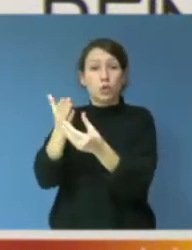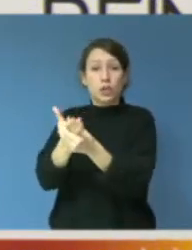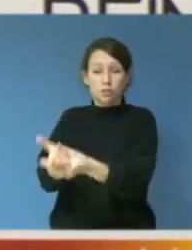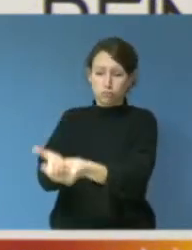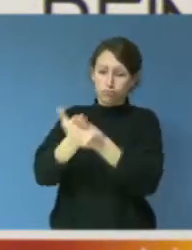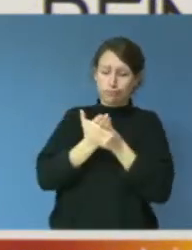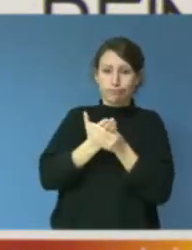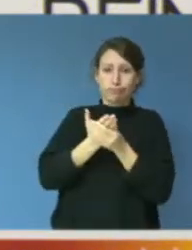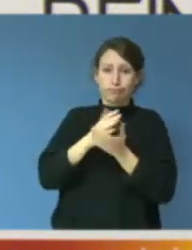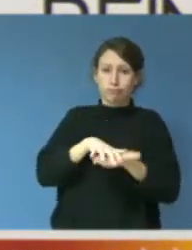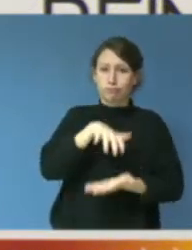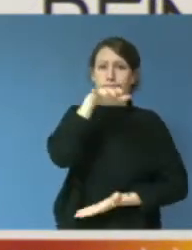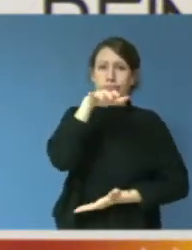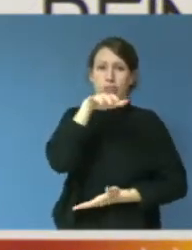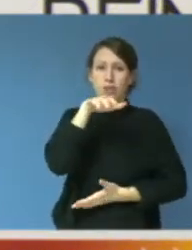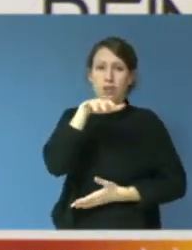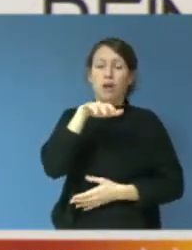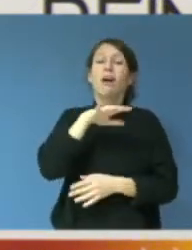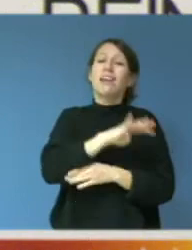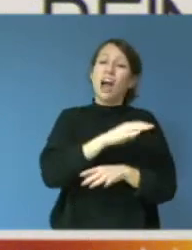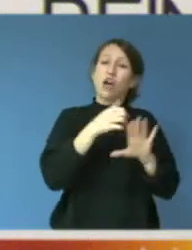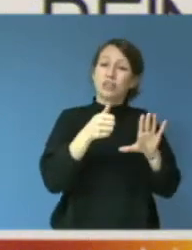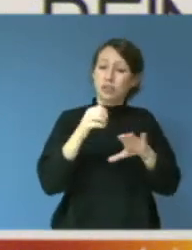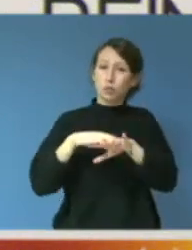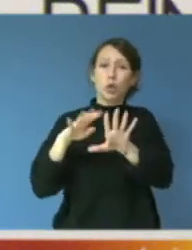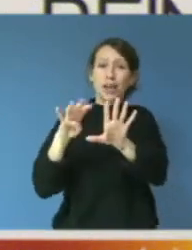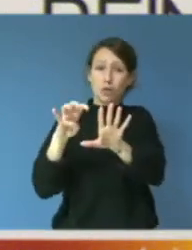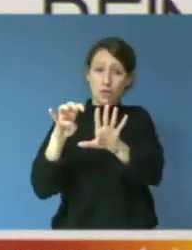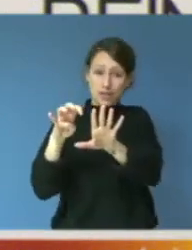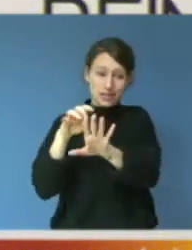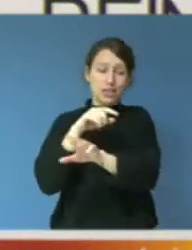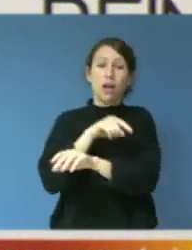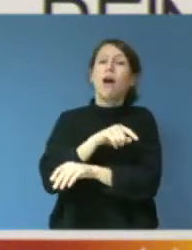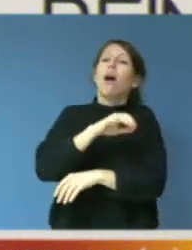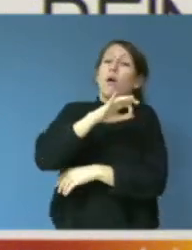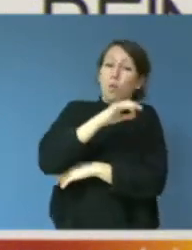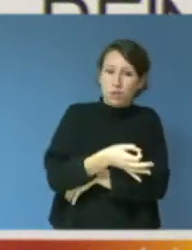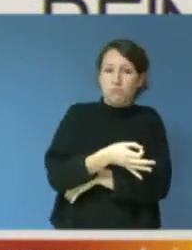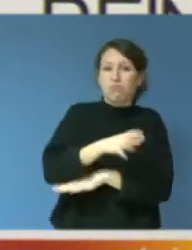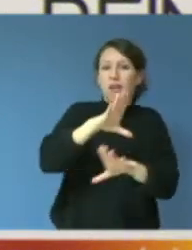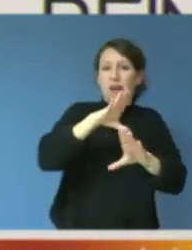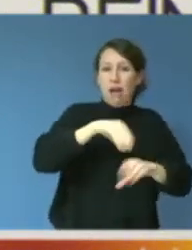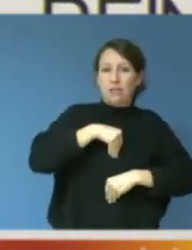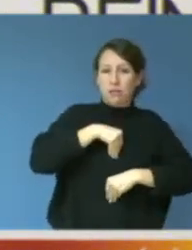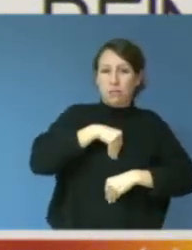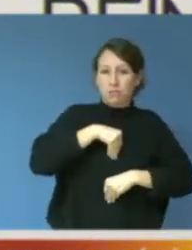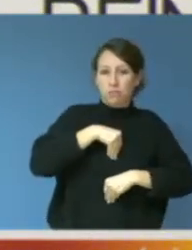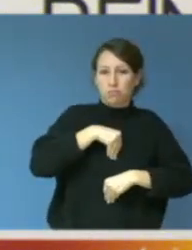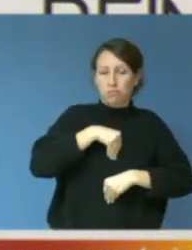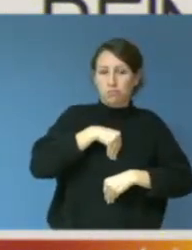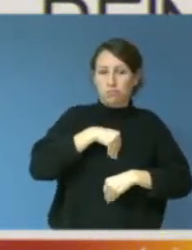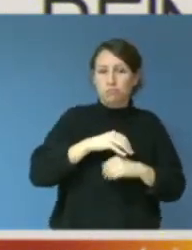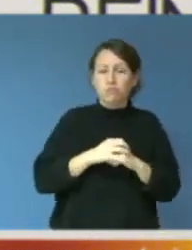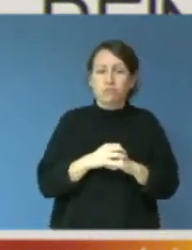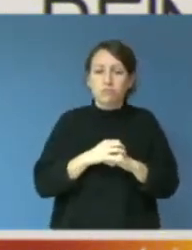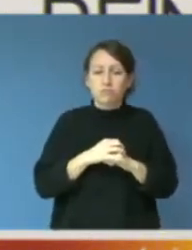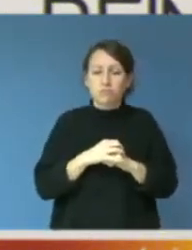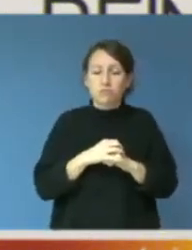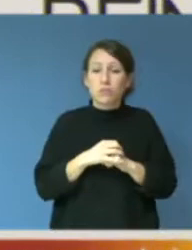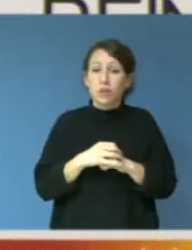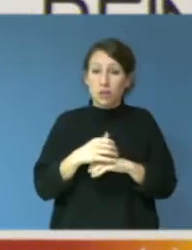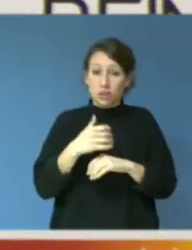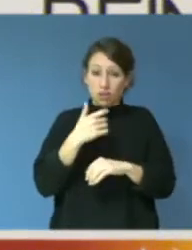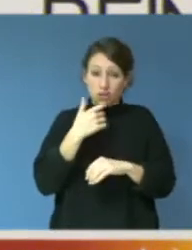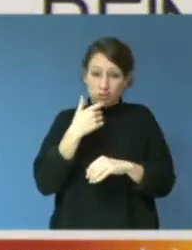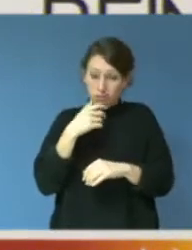sur 90 ont été acceptés dans ceux qui avaient déjà été examinés. Donc aujourd'hui, seul